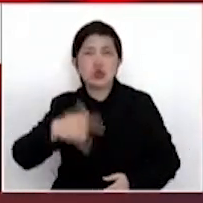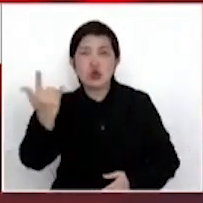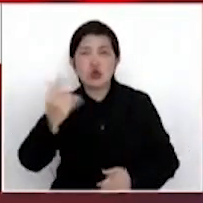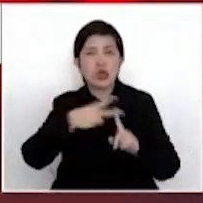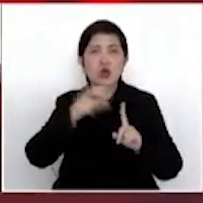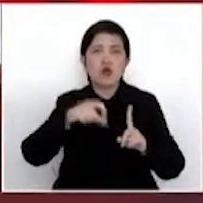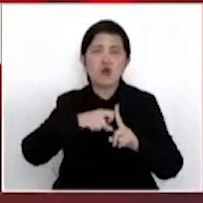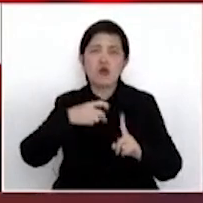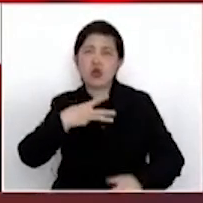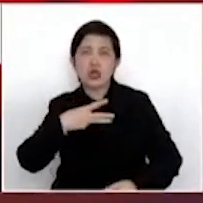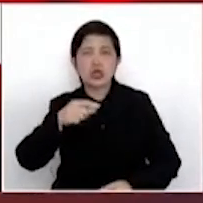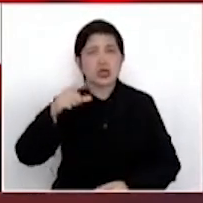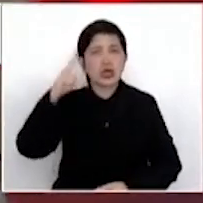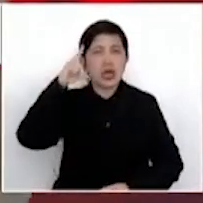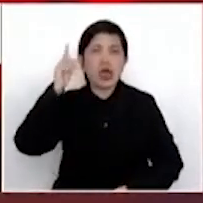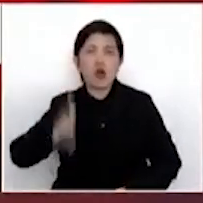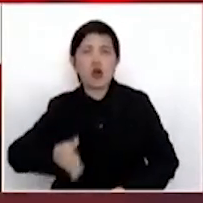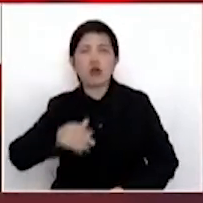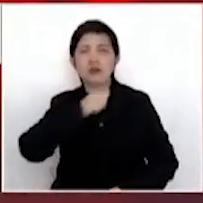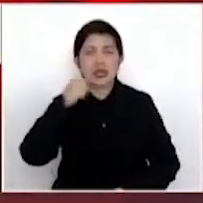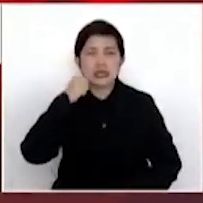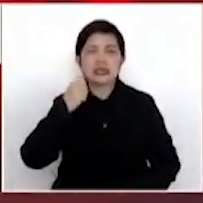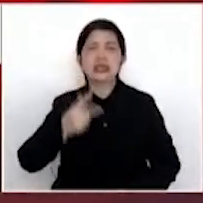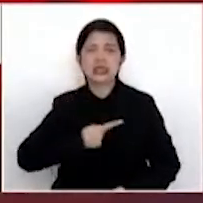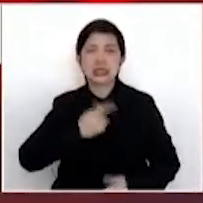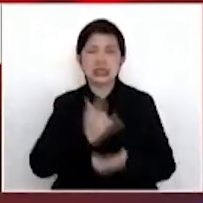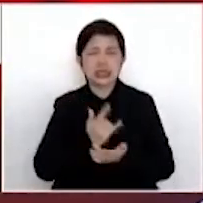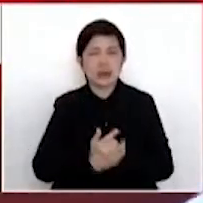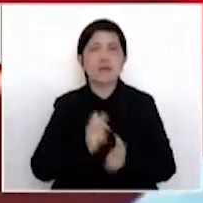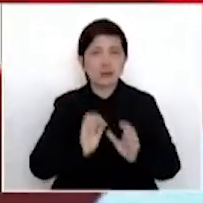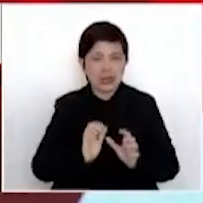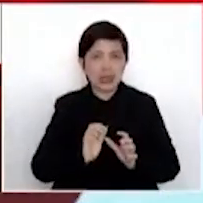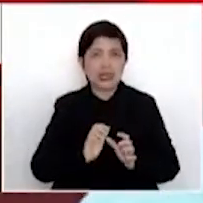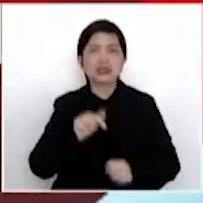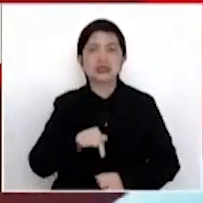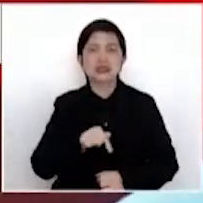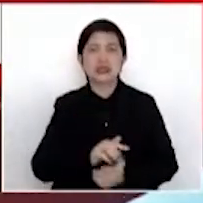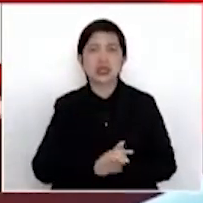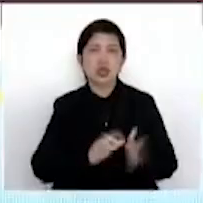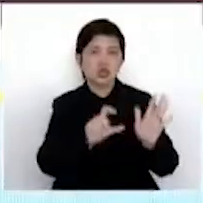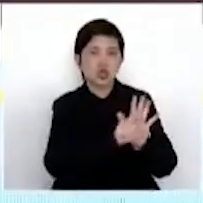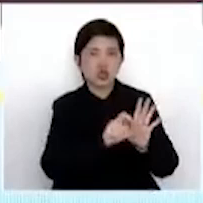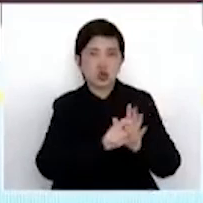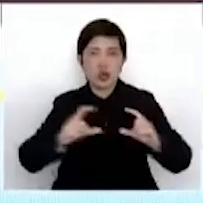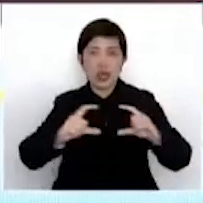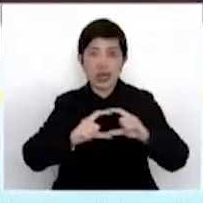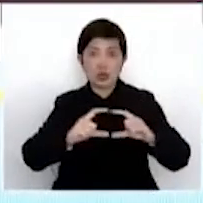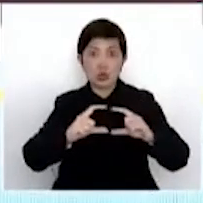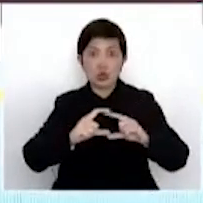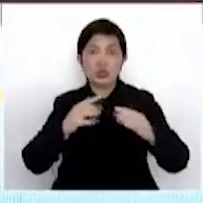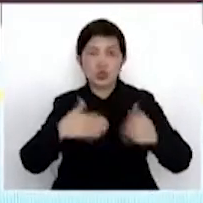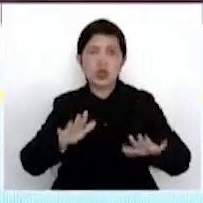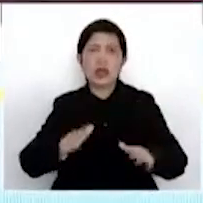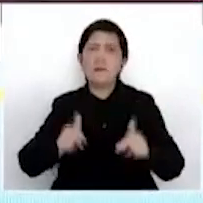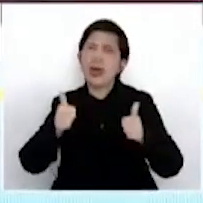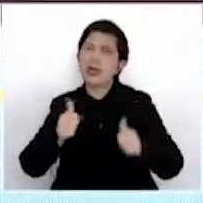Pak Ahok termasuk Pak Anis akan kami pertahankan contohnya kartu-kartu yang sudah baik tentang